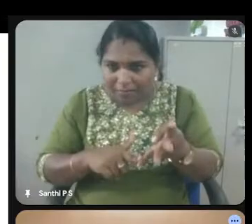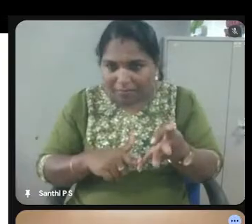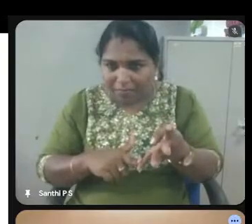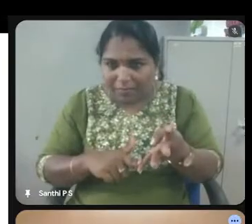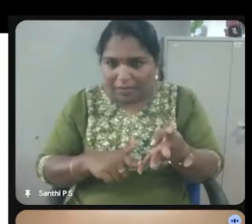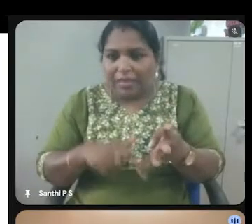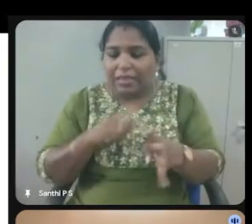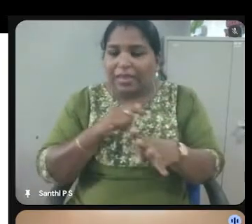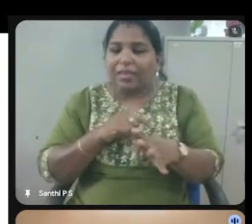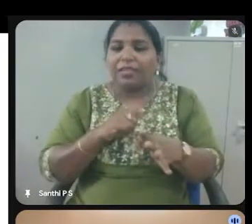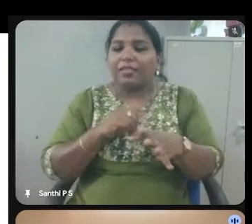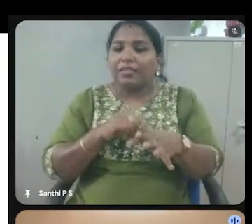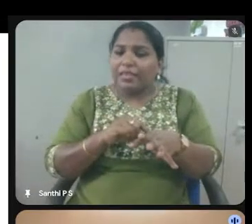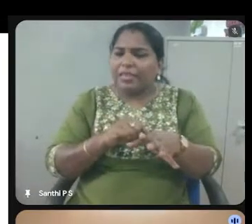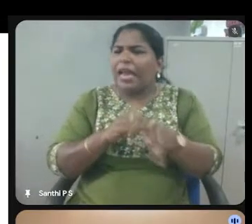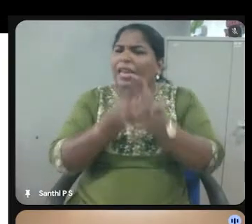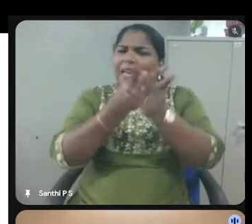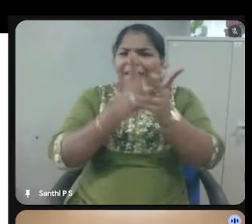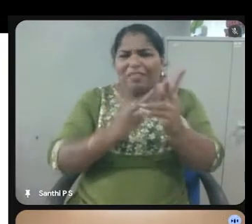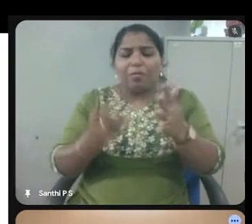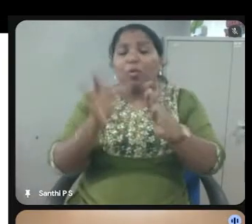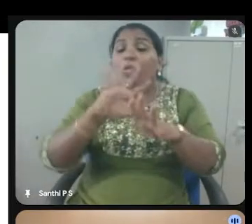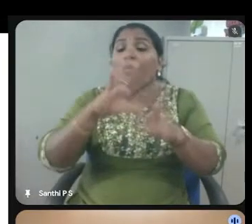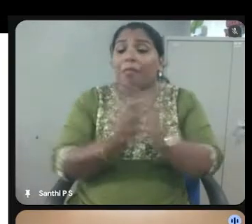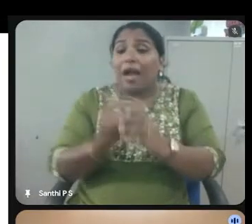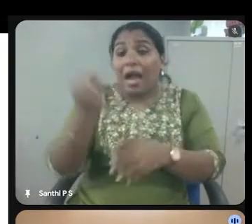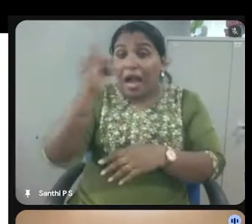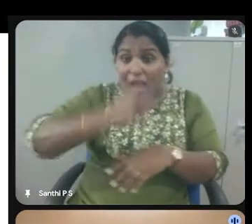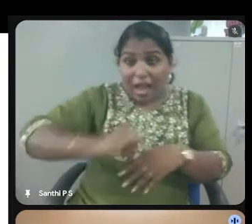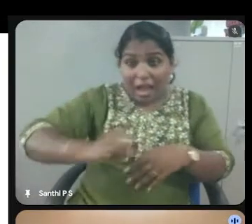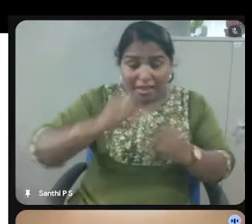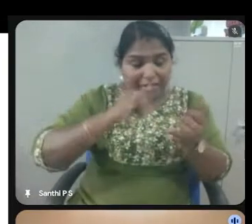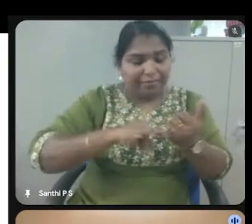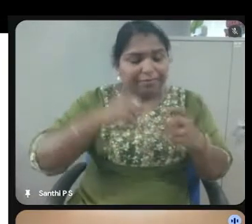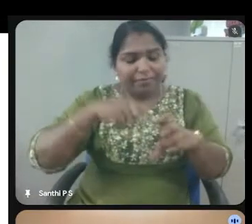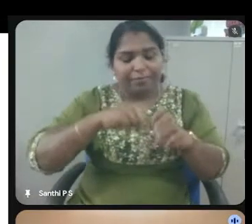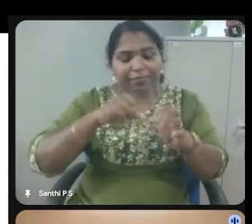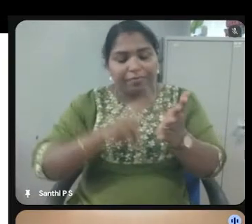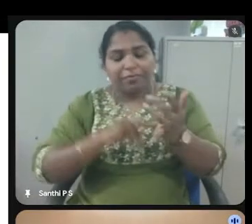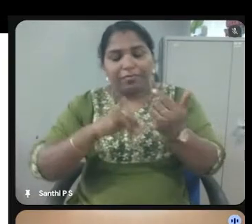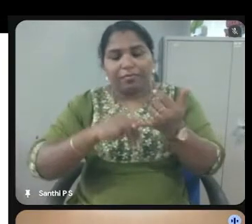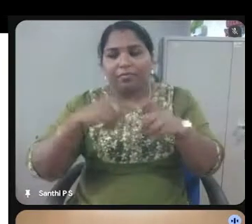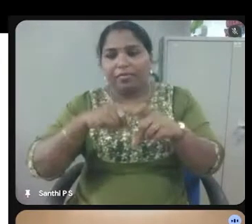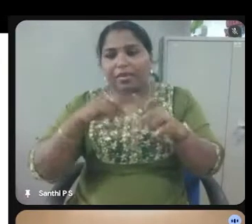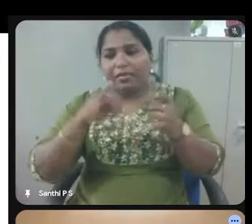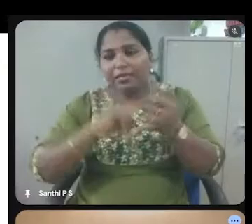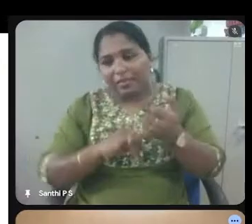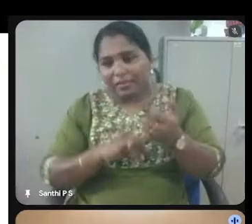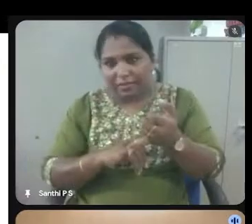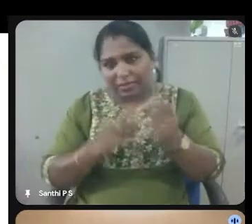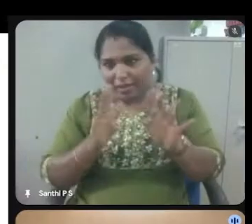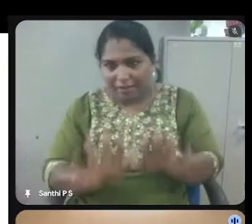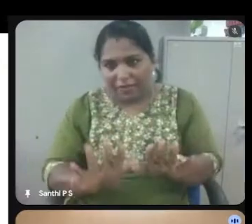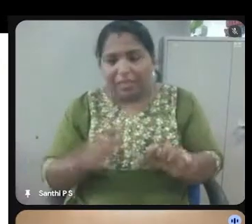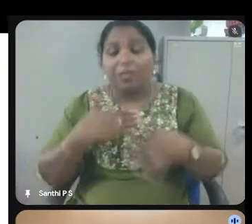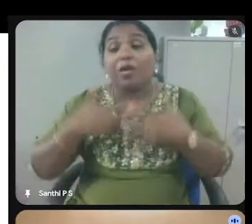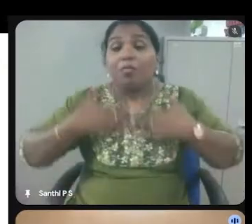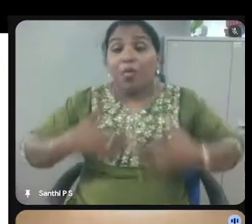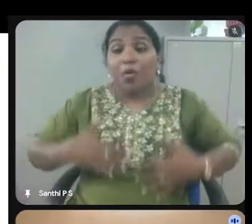അപ്പൊ തന്നെ എന്ന് വെച്ചാൽ ഒന്ന് നമ്മുടെ ബോഡിയുടെ ബാലൻസ് കീപ്പ് ചെയ്യുന്ന വെസ്റ്റിബുലാർ എന്ന് പറയുന്ന സിസ്റ്റമാണ്. അപ്പം അതും